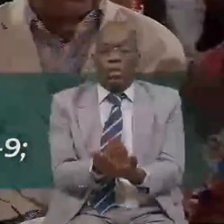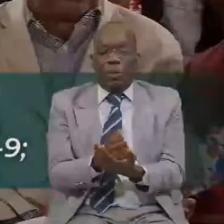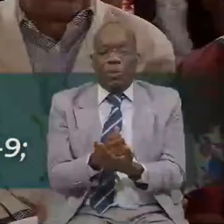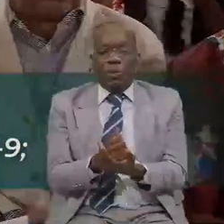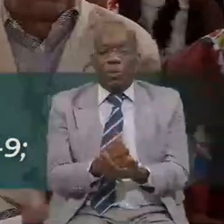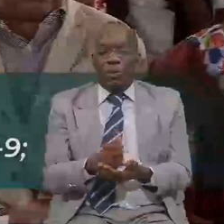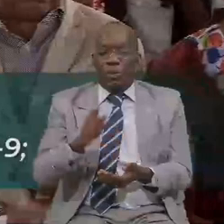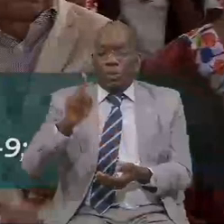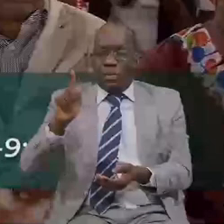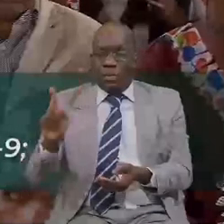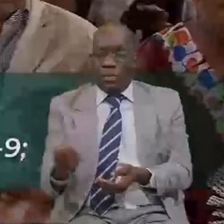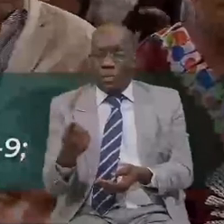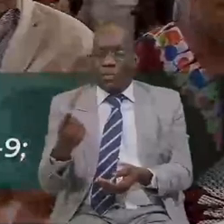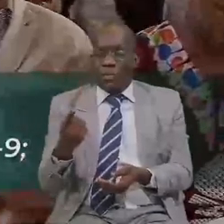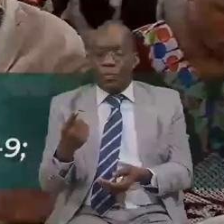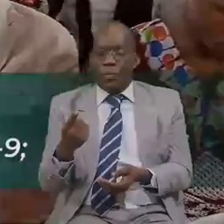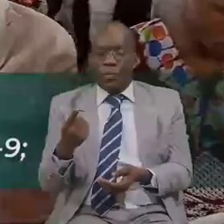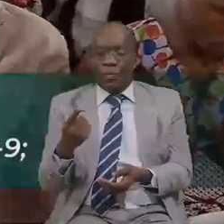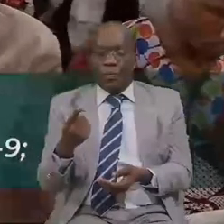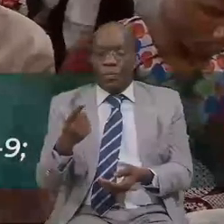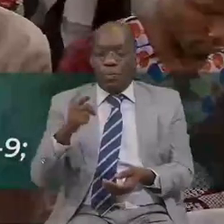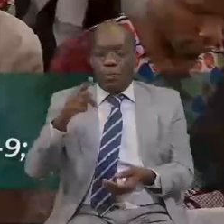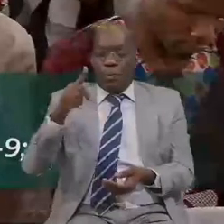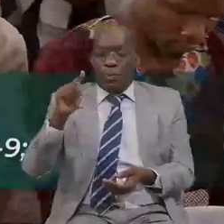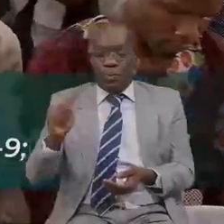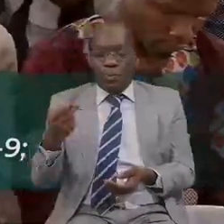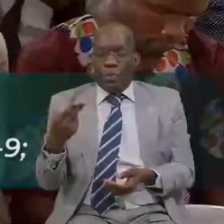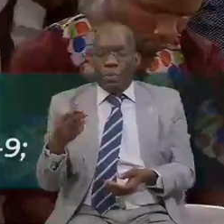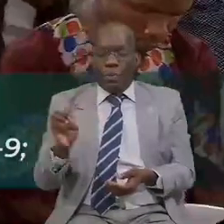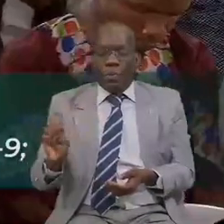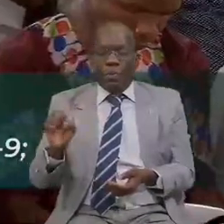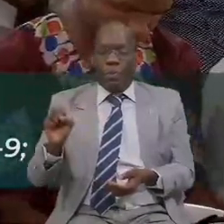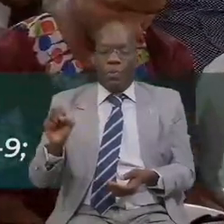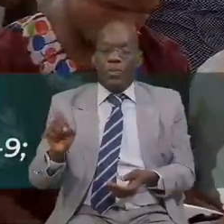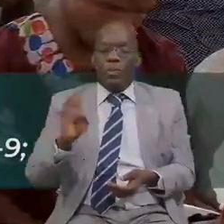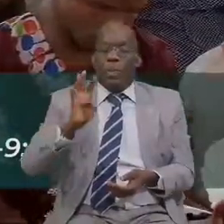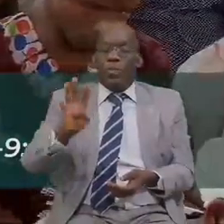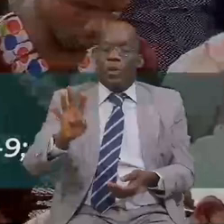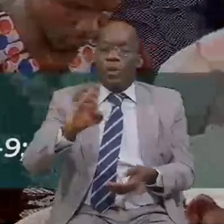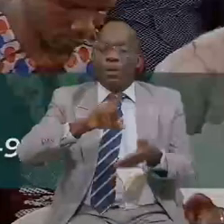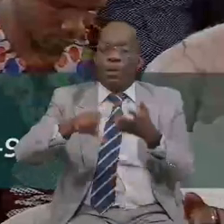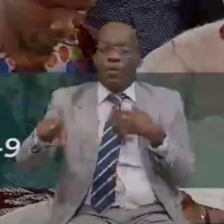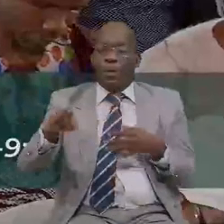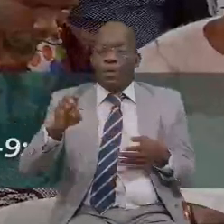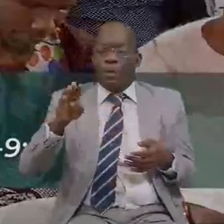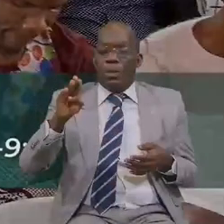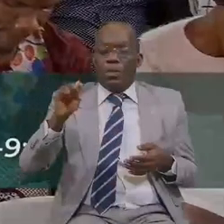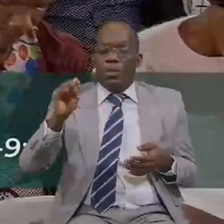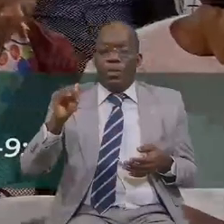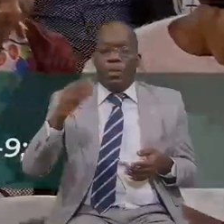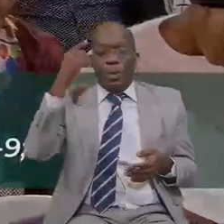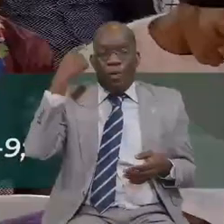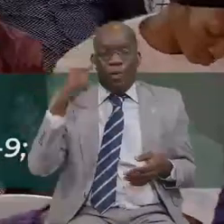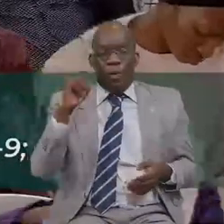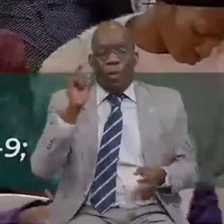1 Thessaloniciens chapitre. 1 Thessaloniciens 4:14. Car si